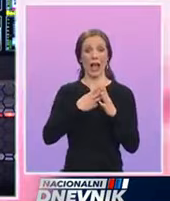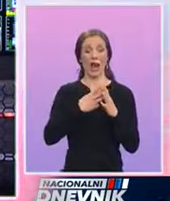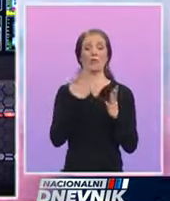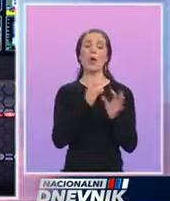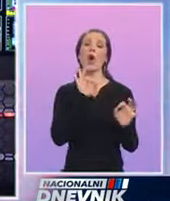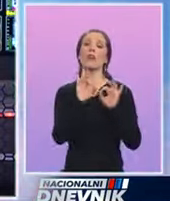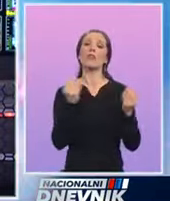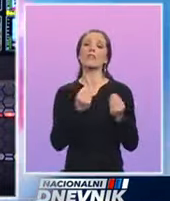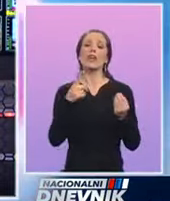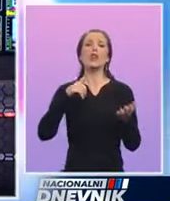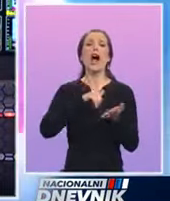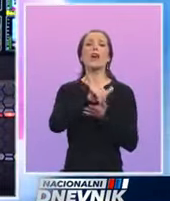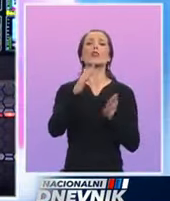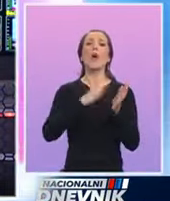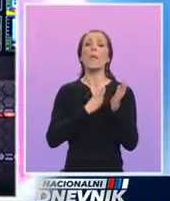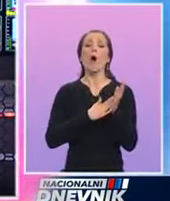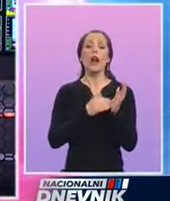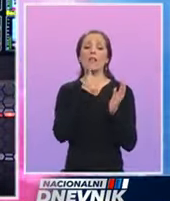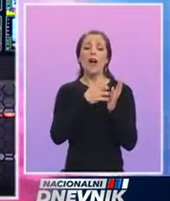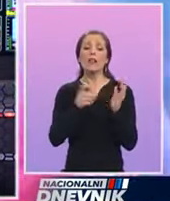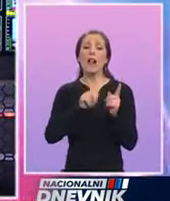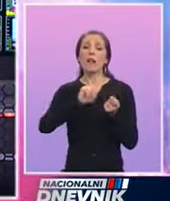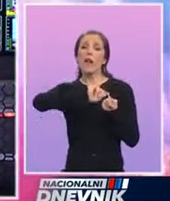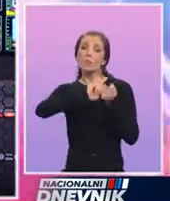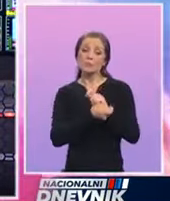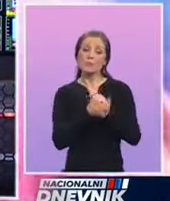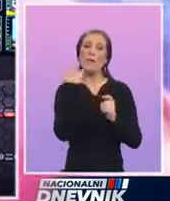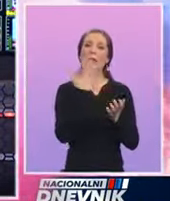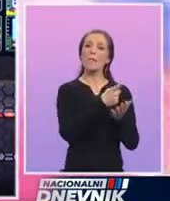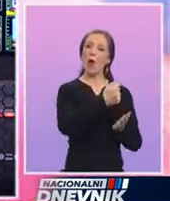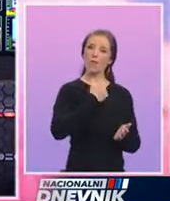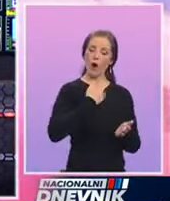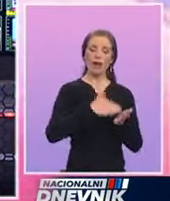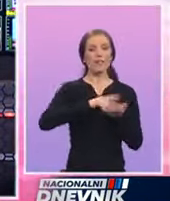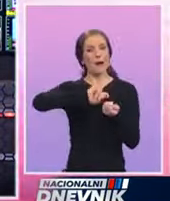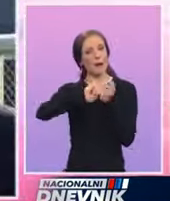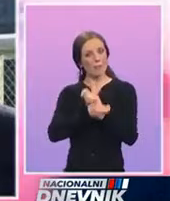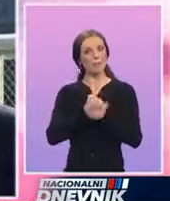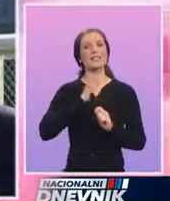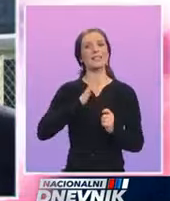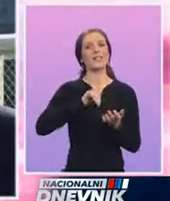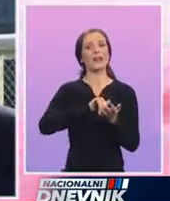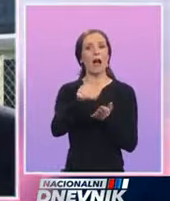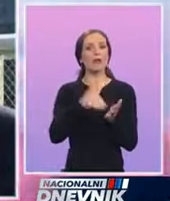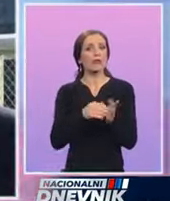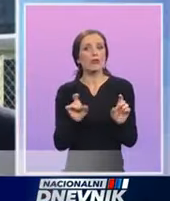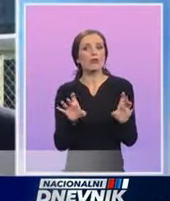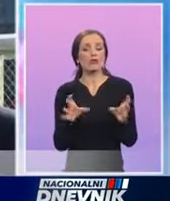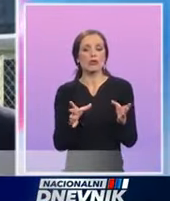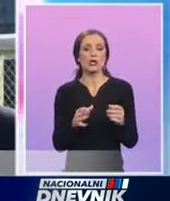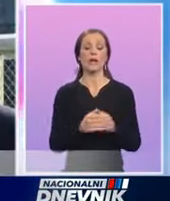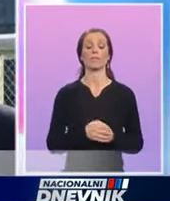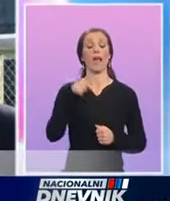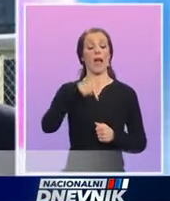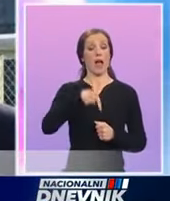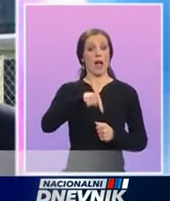kritikovao je što aerodrom Morava još nije pretvoren iz vojnog u civilni. Ne samo da ova vlada